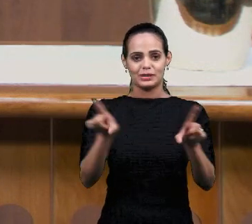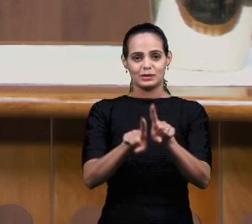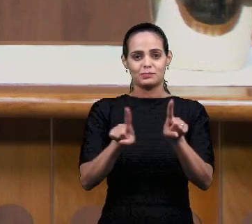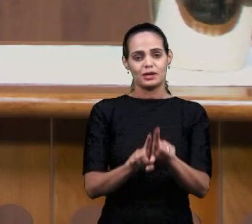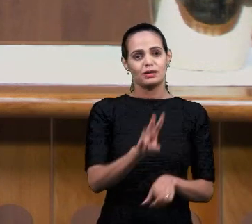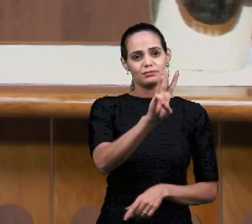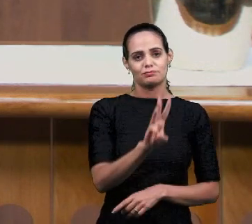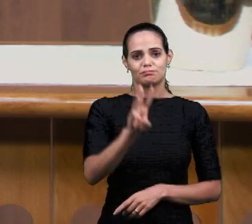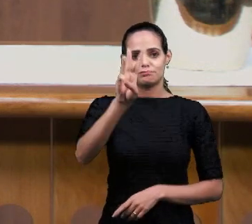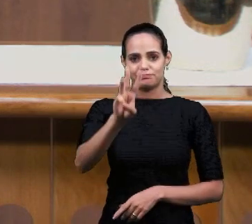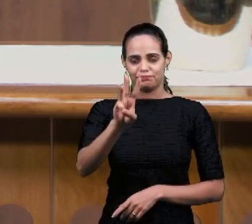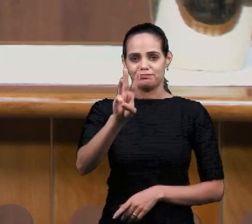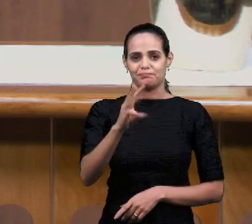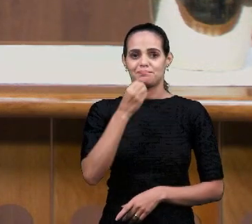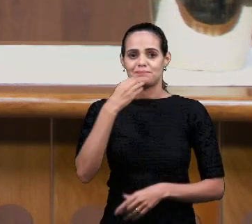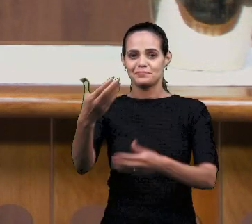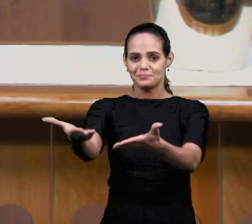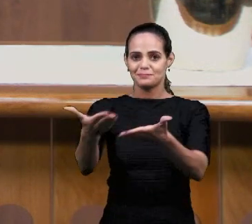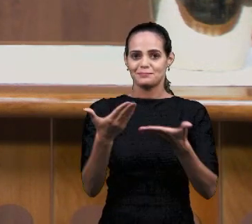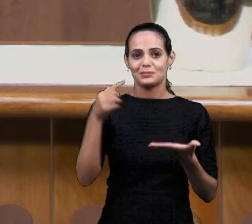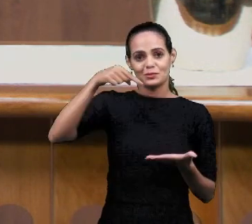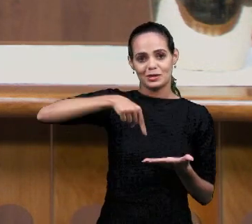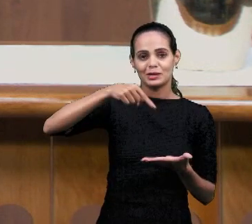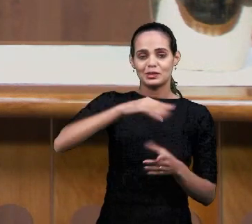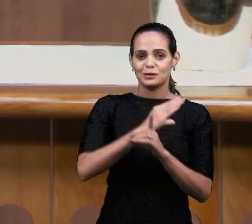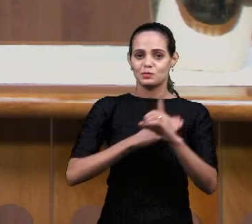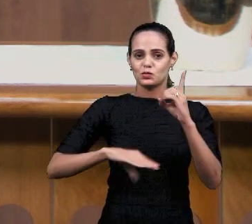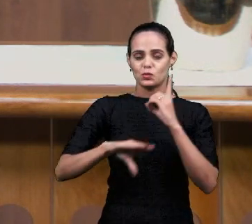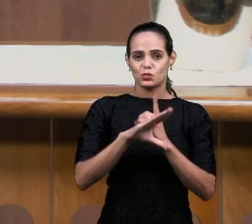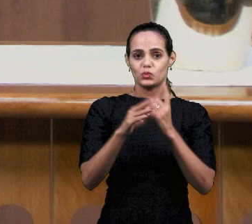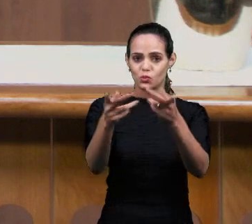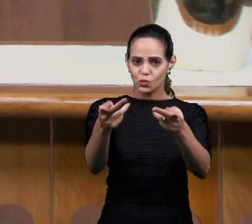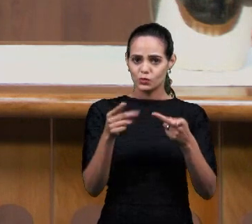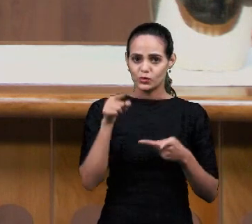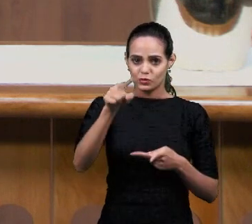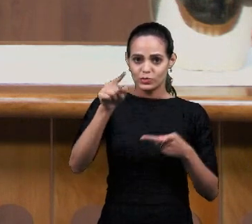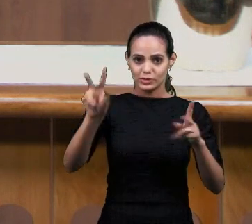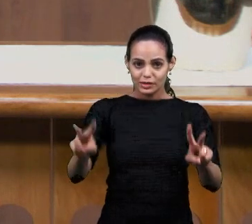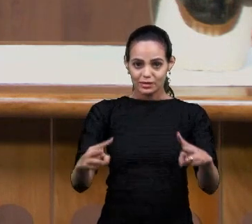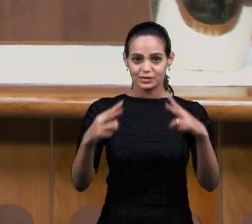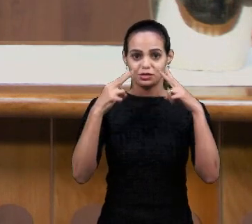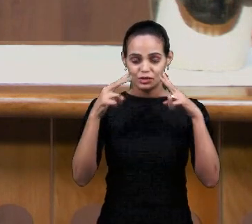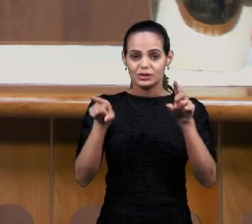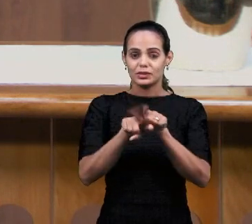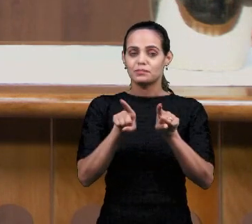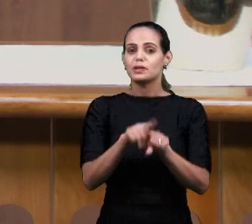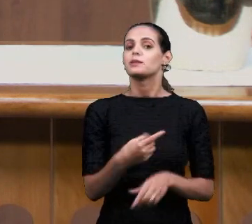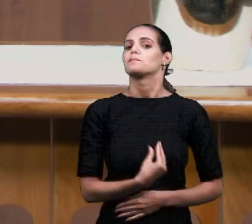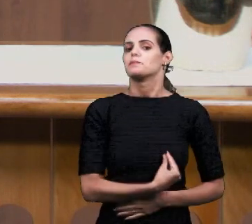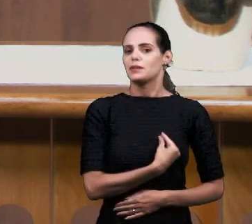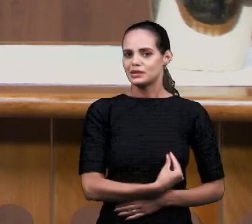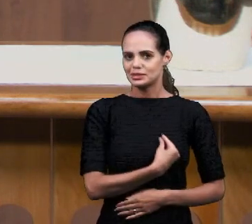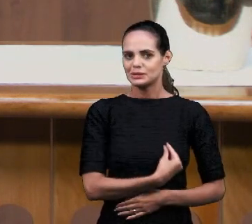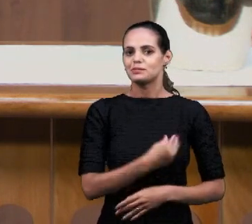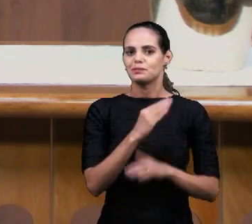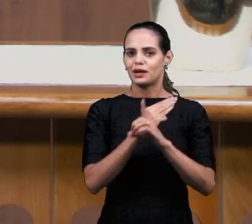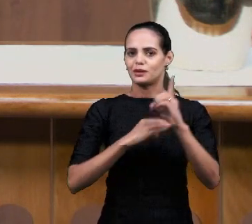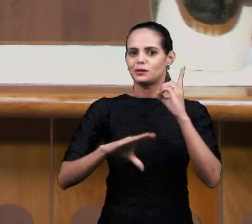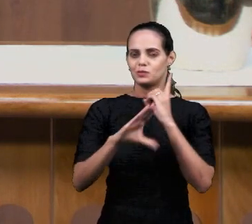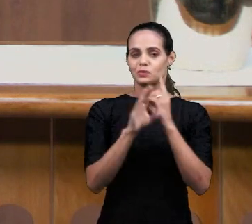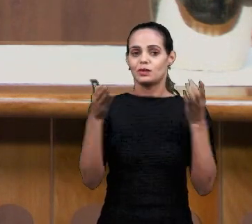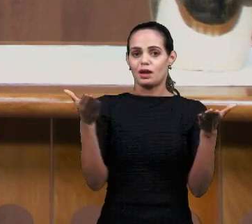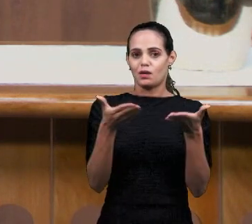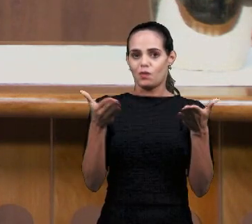l'invitation pour assister à ce culte. Je vous invite pas seulement à assister, à participer et à recevoir de la part du